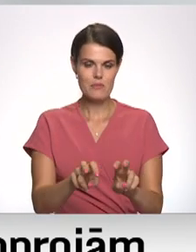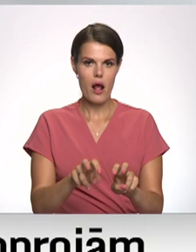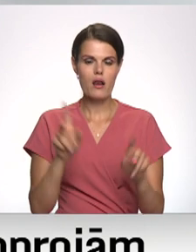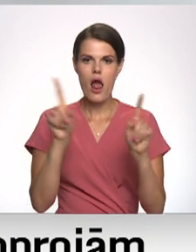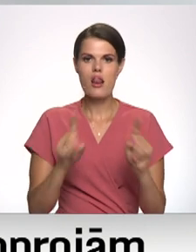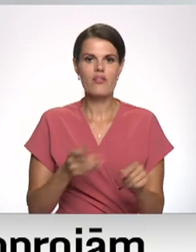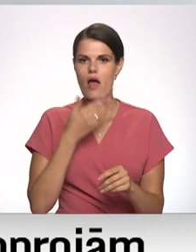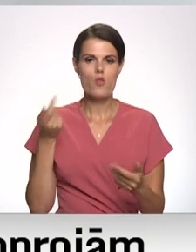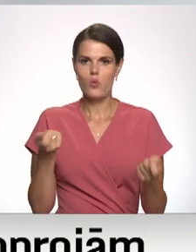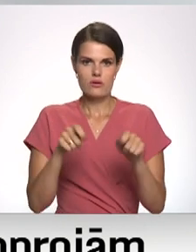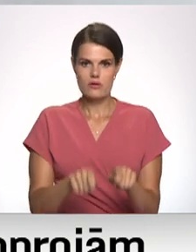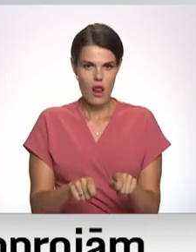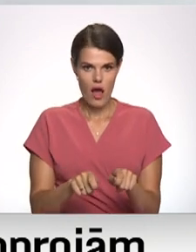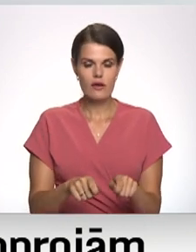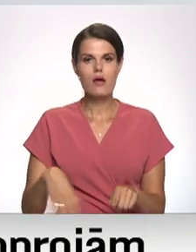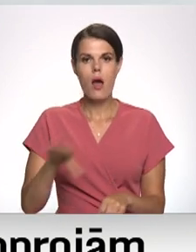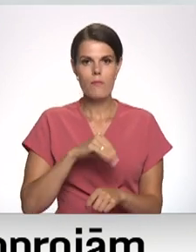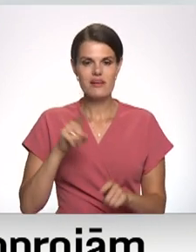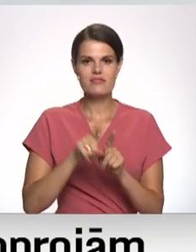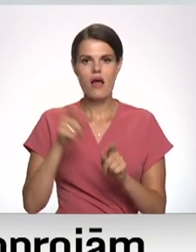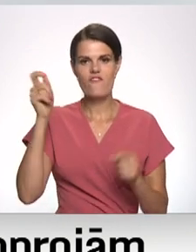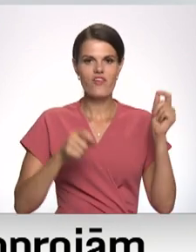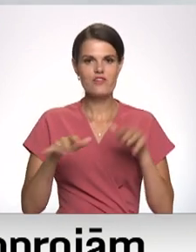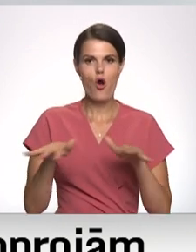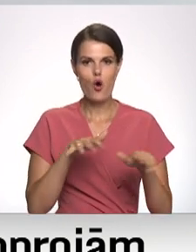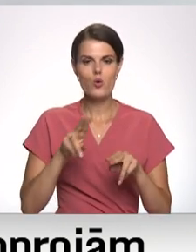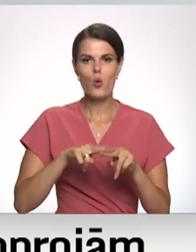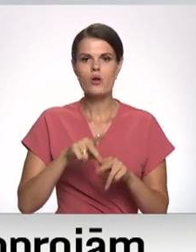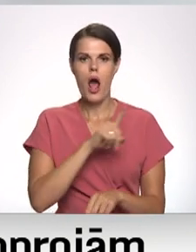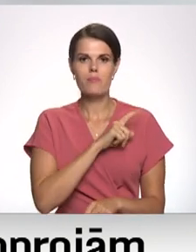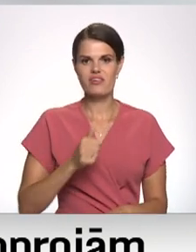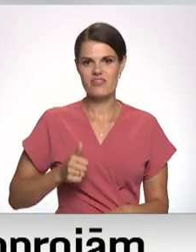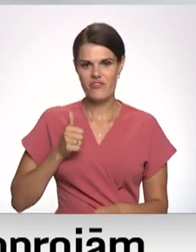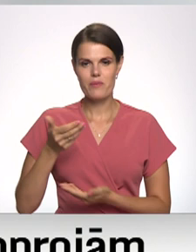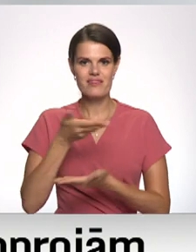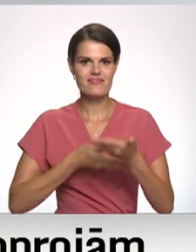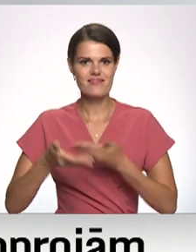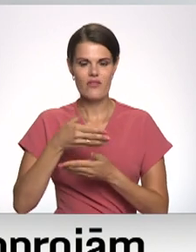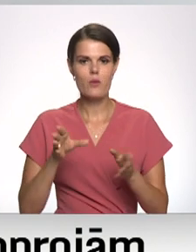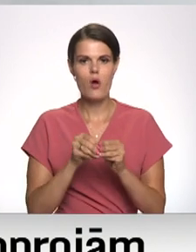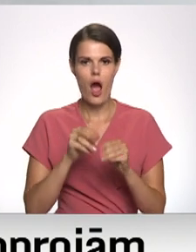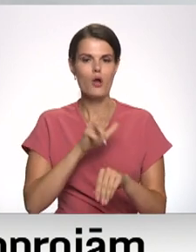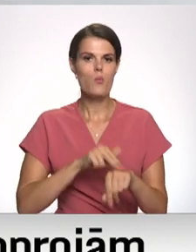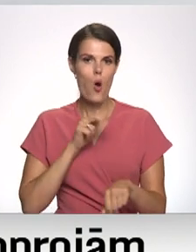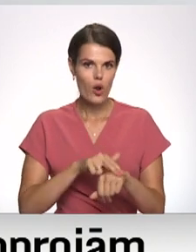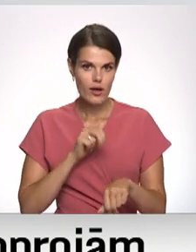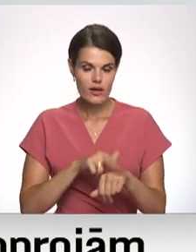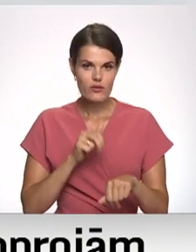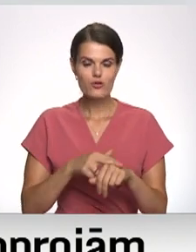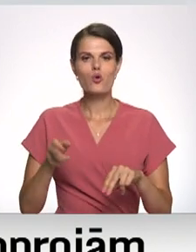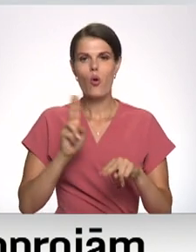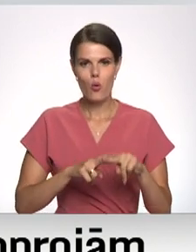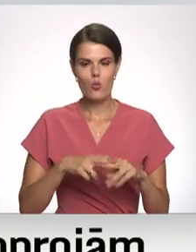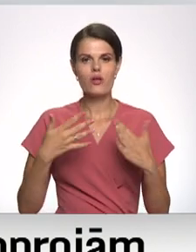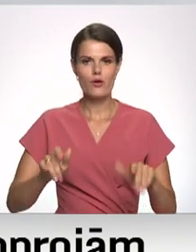nav noslēgta. Gan mēs kā festivāla organizatori, gan apsardzes firma sadarbojamies ar tiesību sargājošajām iestādēm un